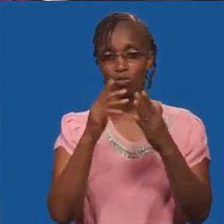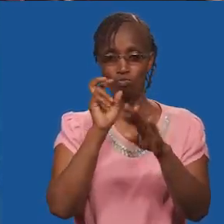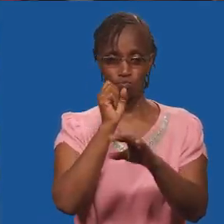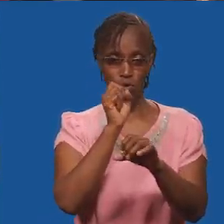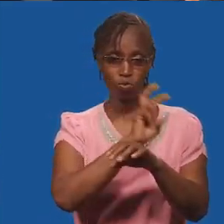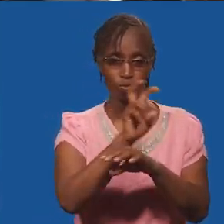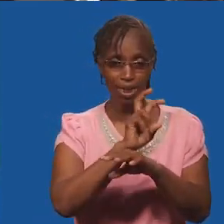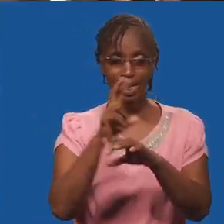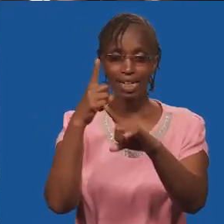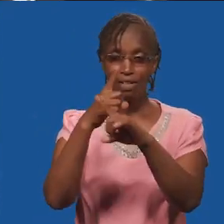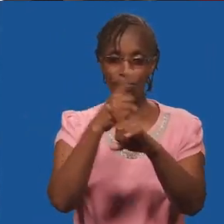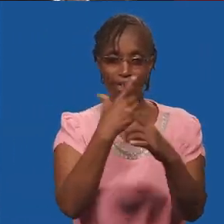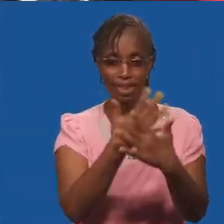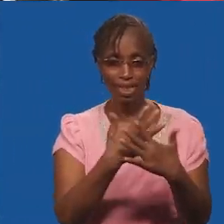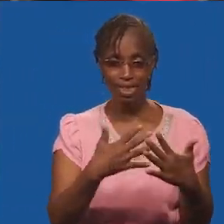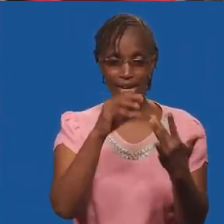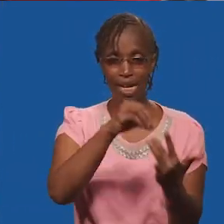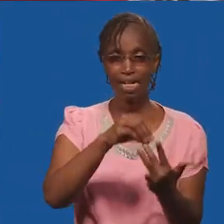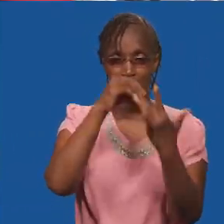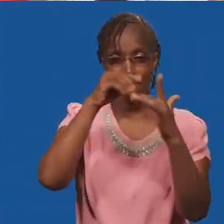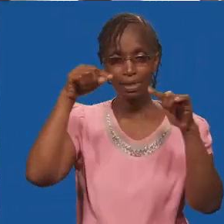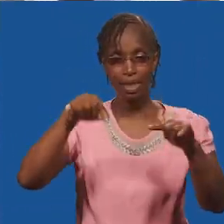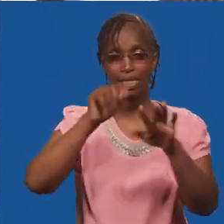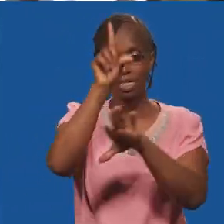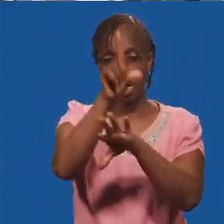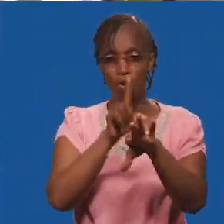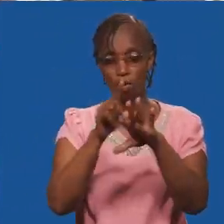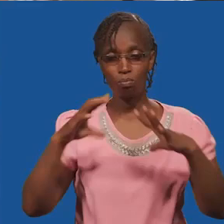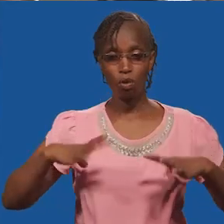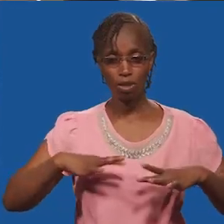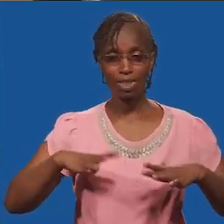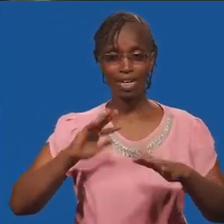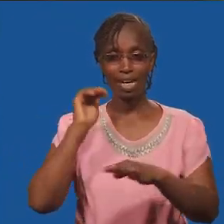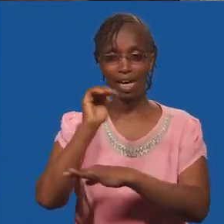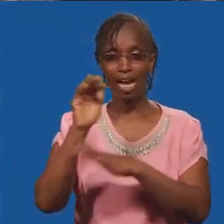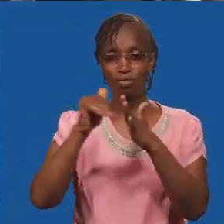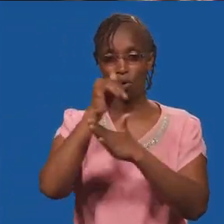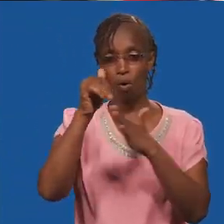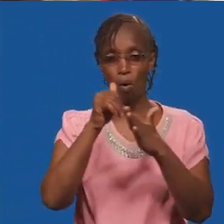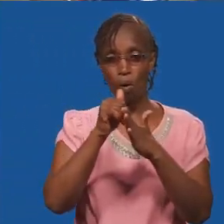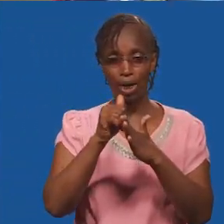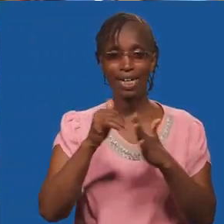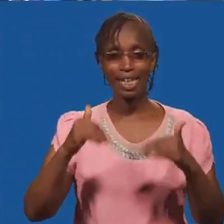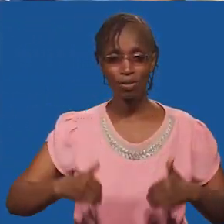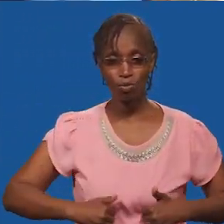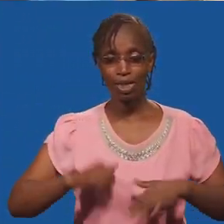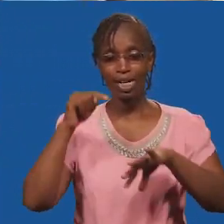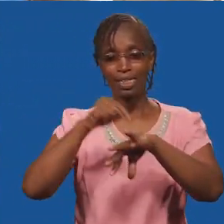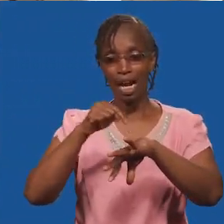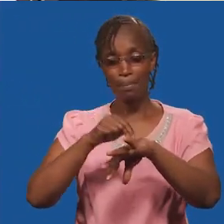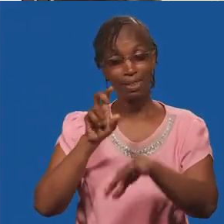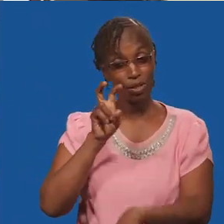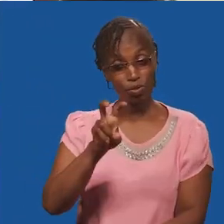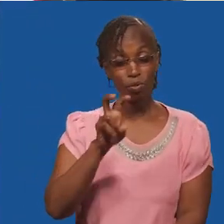wanafunzi washughulikie mambo muhimu ya kukuza maadili mema wakati huu wa likizo ndefu za shule. Aliwaomba vijana